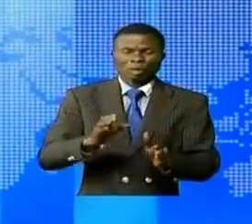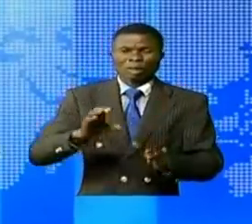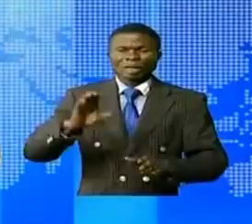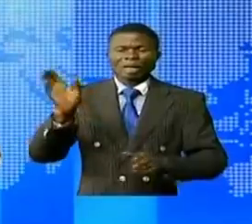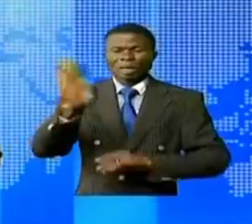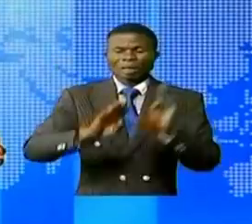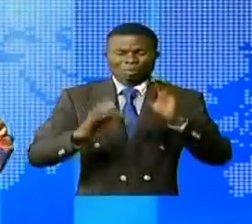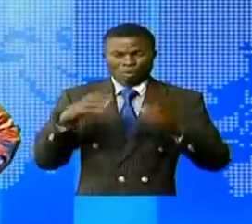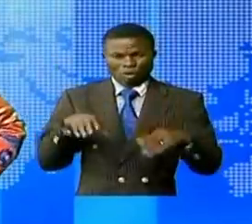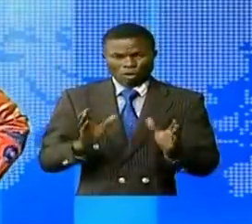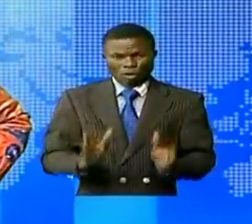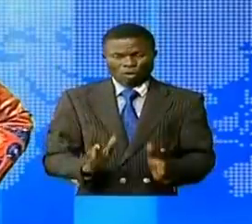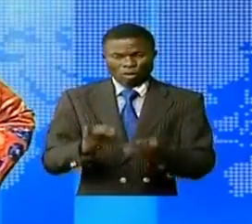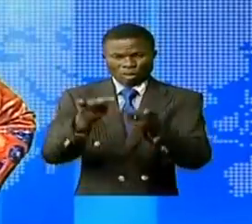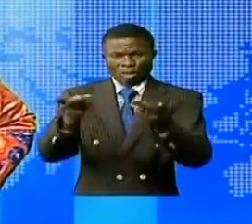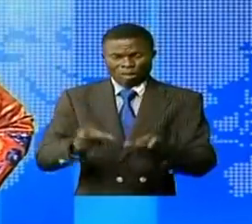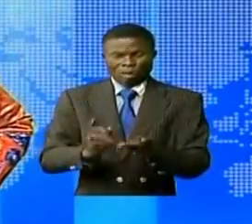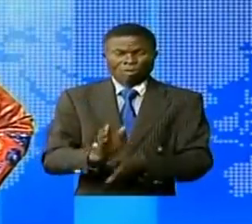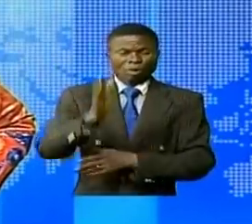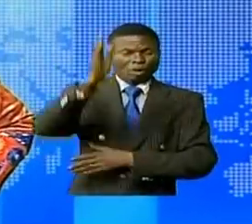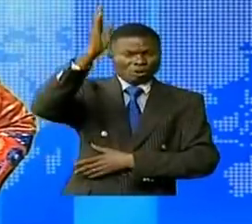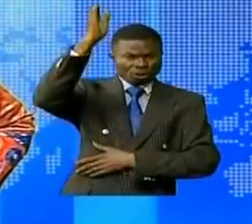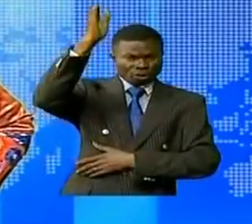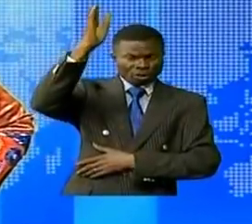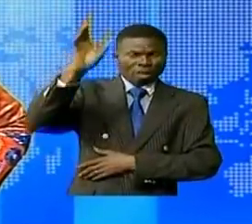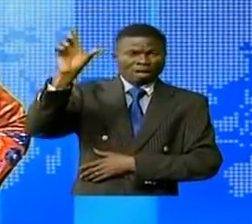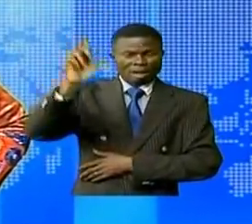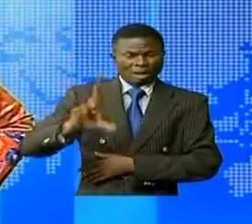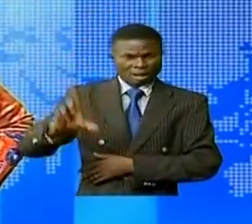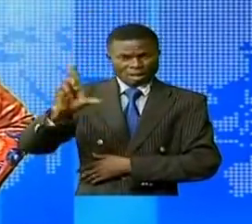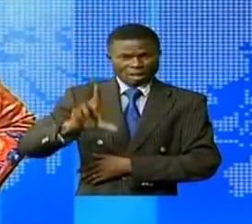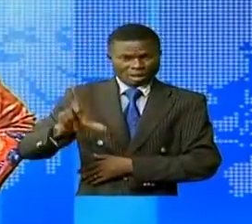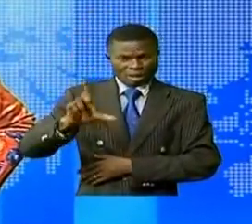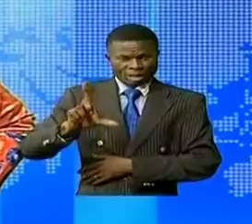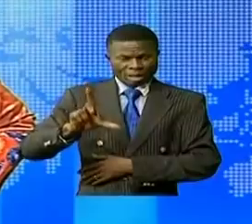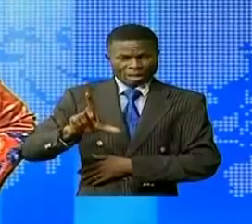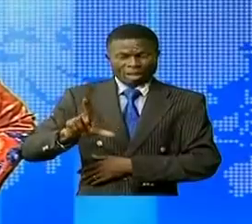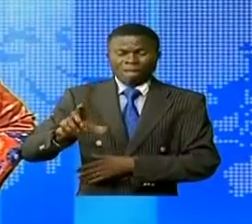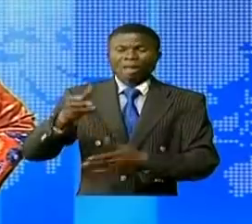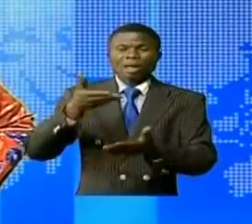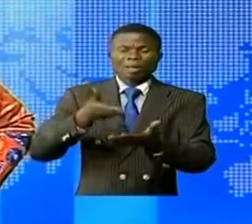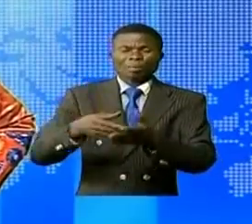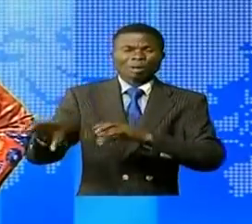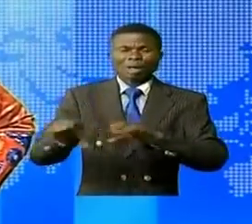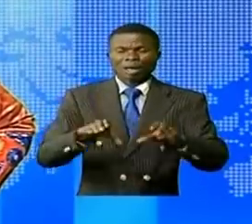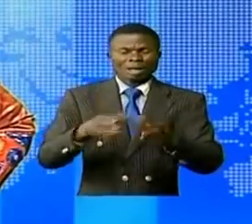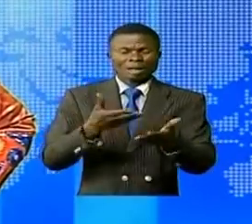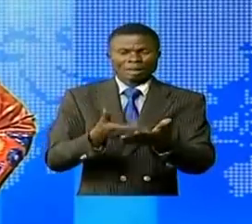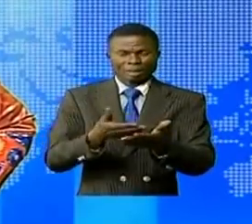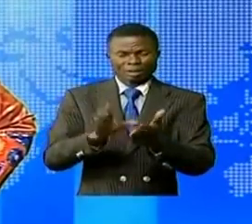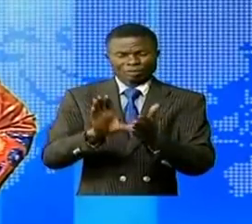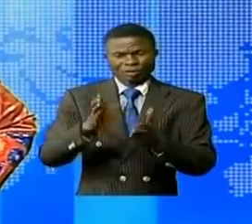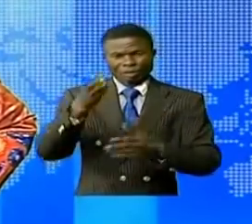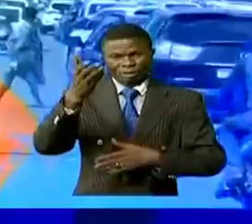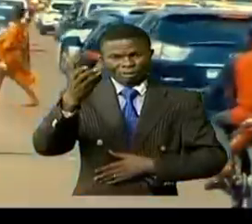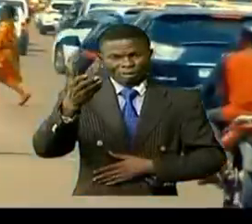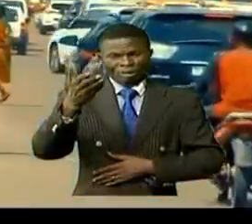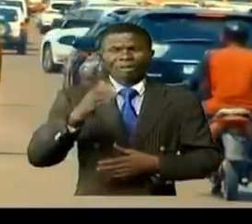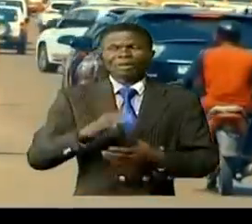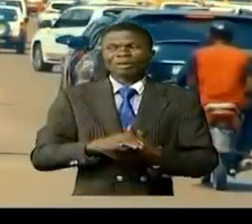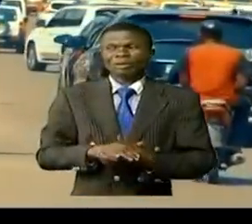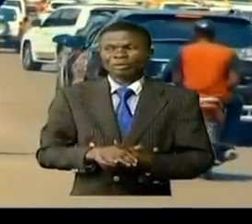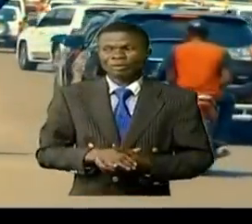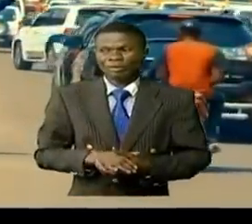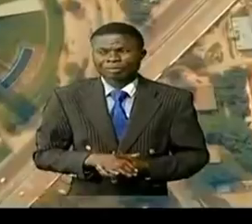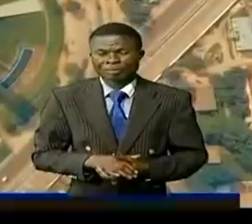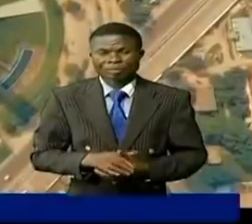donné rendez-vous à la place de l'échangeur de l'IMITÉ pour une symbolique manifestation. Pirombu Saidi. La